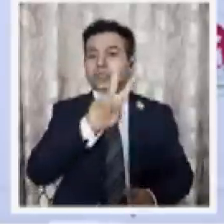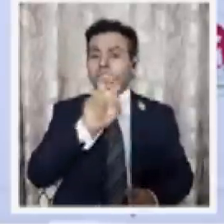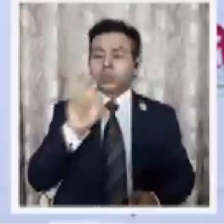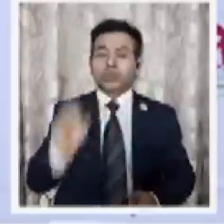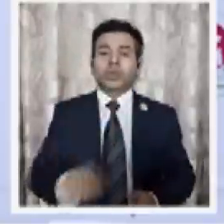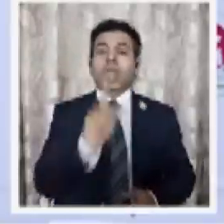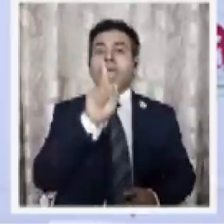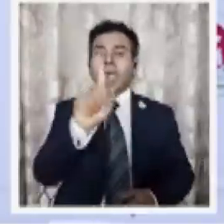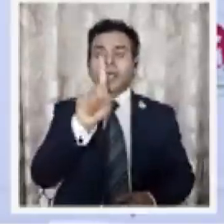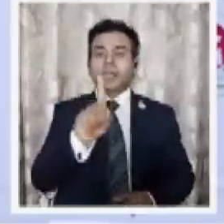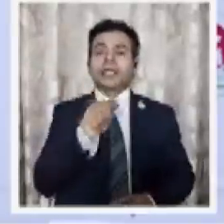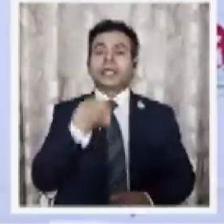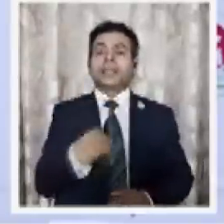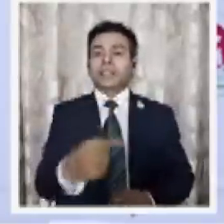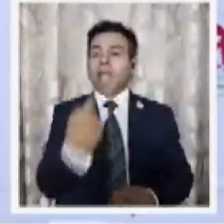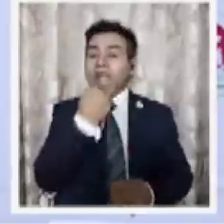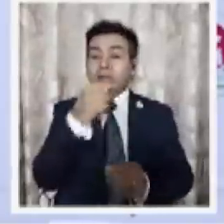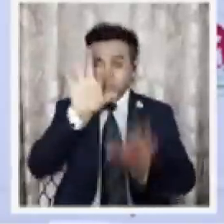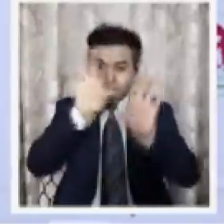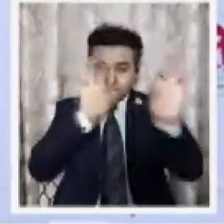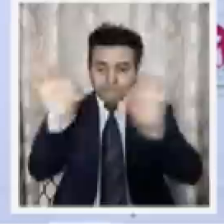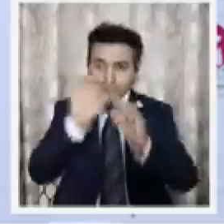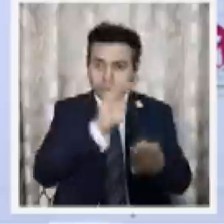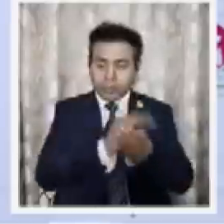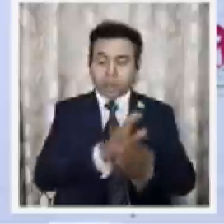হয়েছে 15,201টি